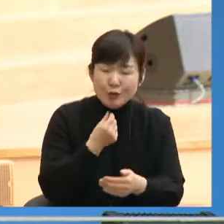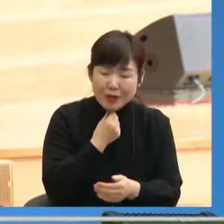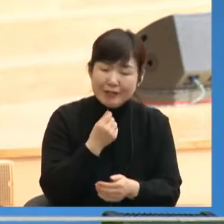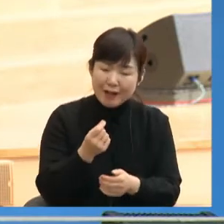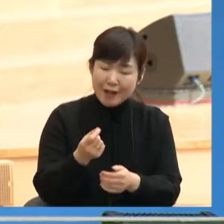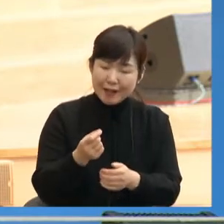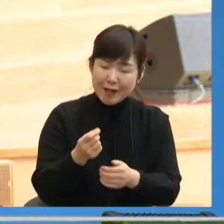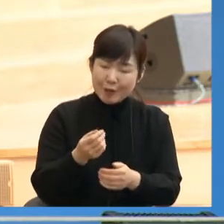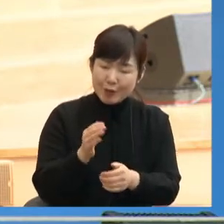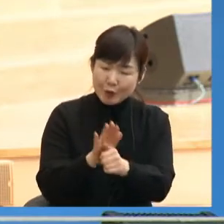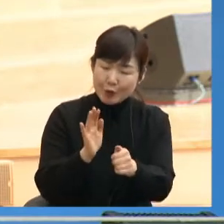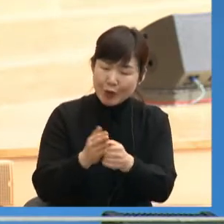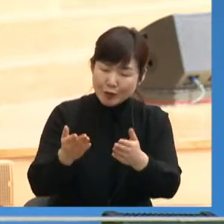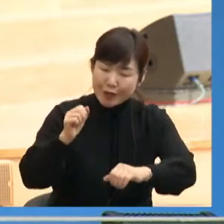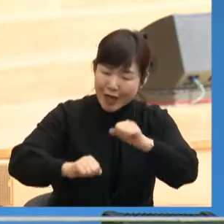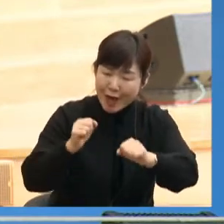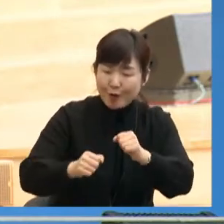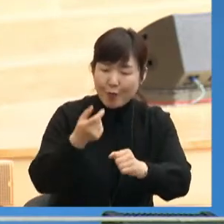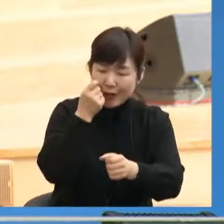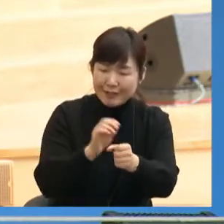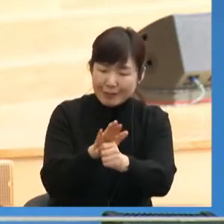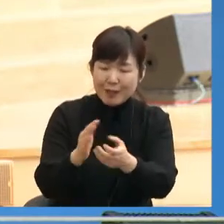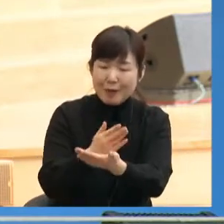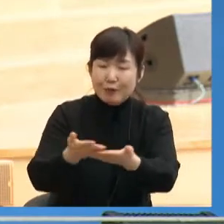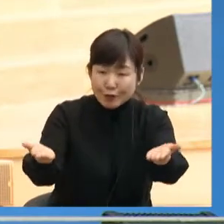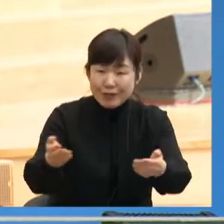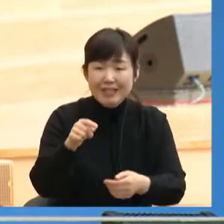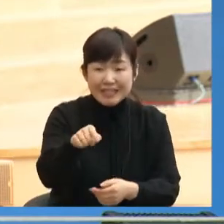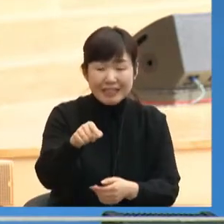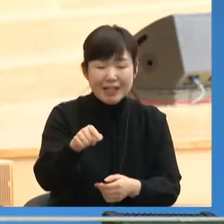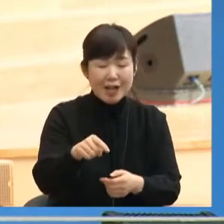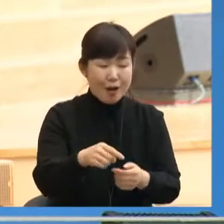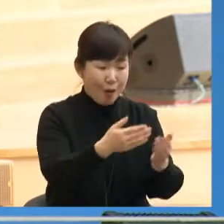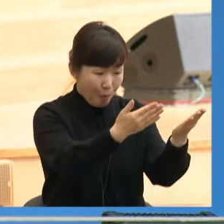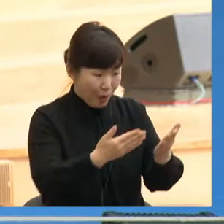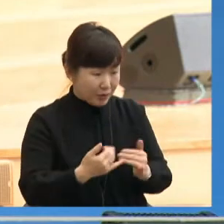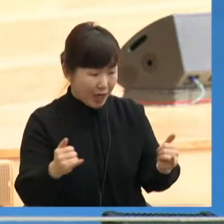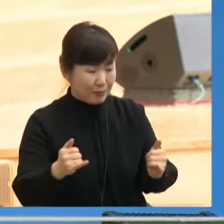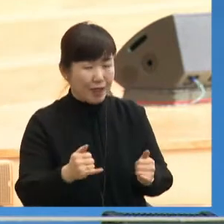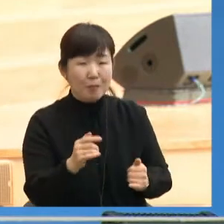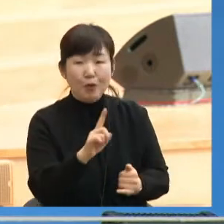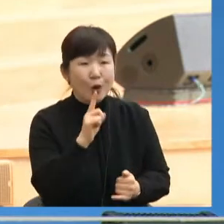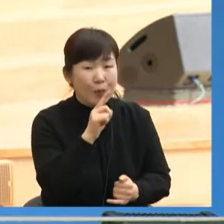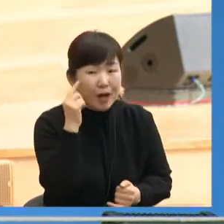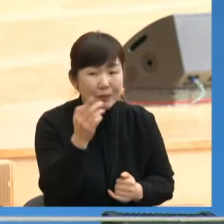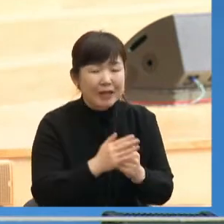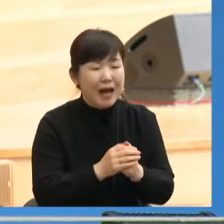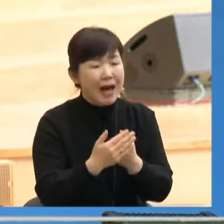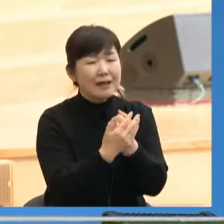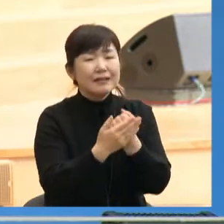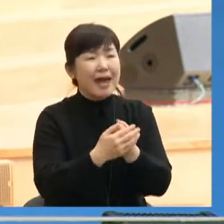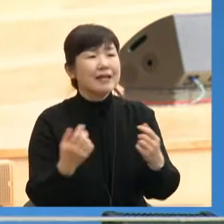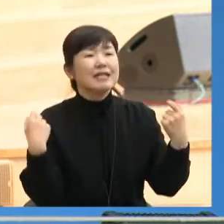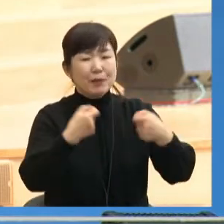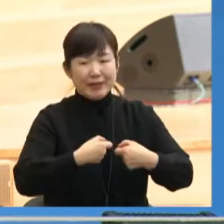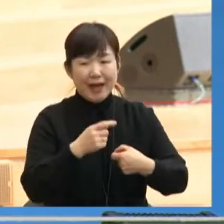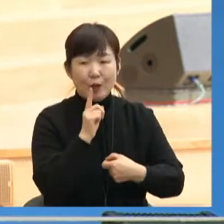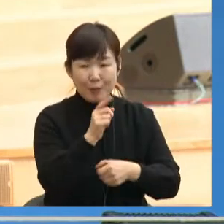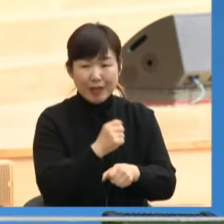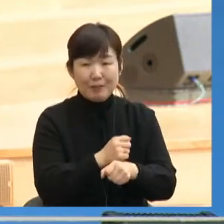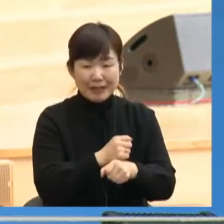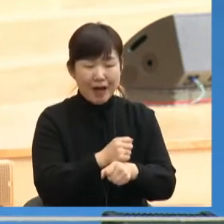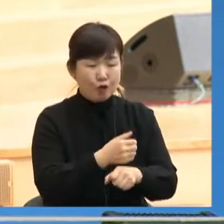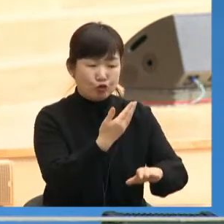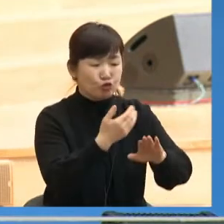그걸 행했어요. 도와줬고 자비를 베풀었어요. 그럴 때 그걸 받은 사람이 뭐라고 얘기합니까? 은혜를 입었다 라고 얘기하죠.